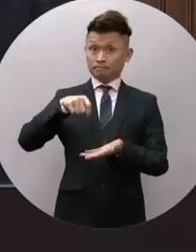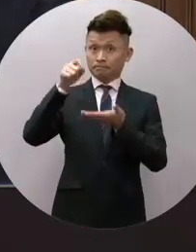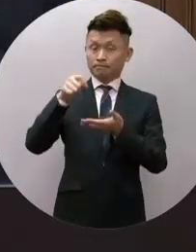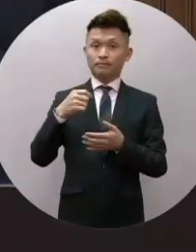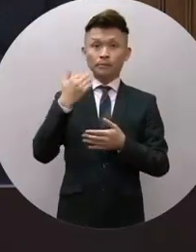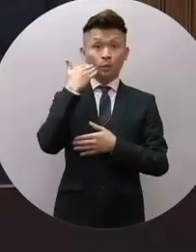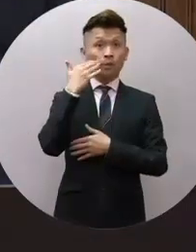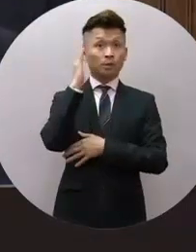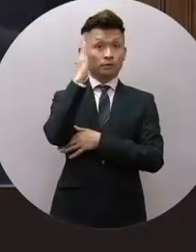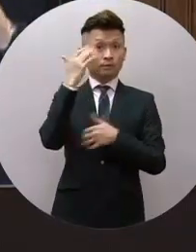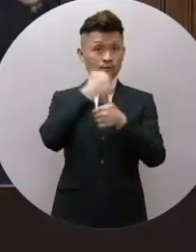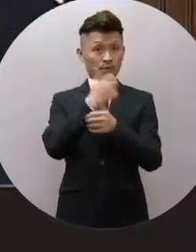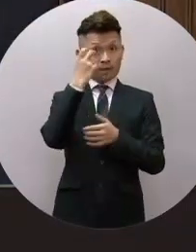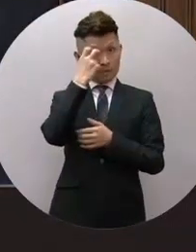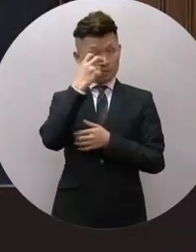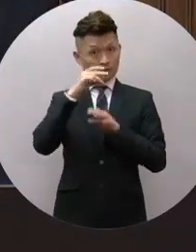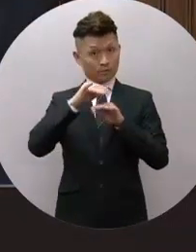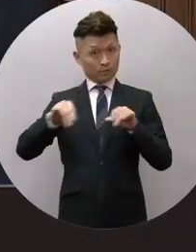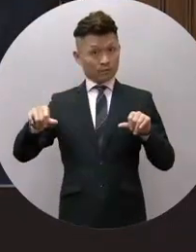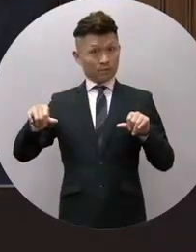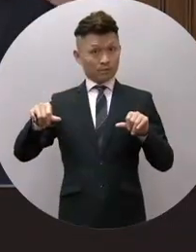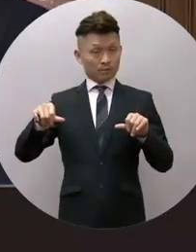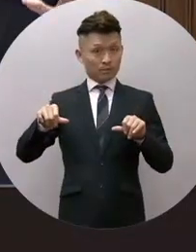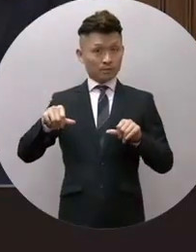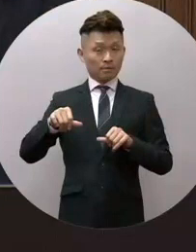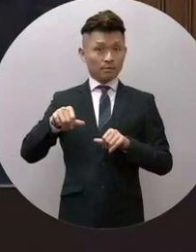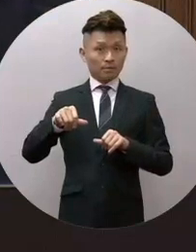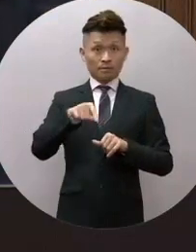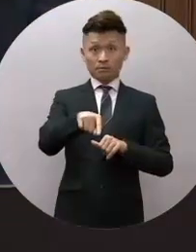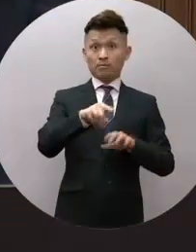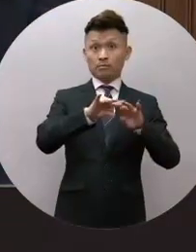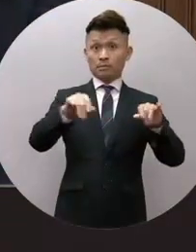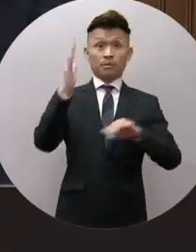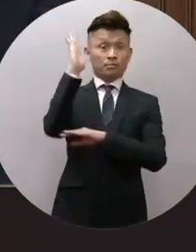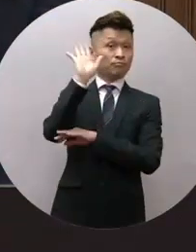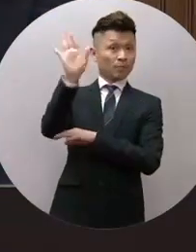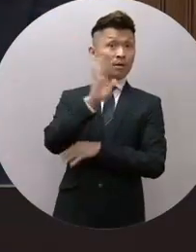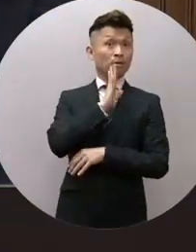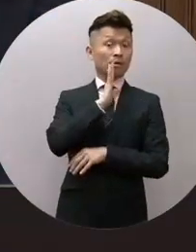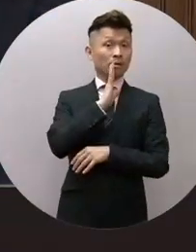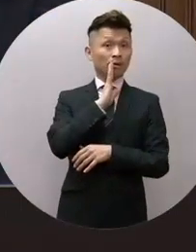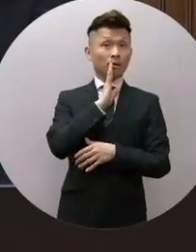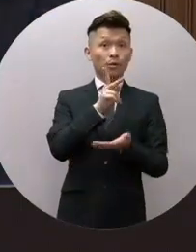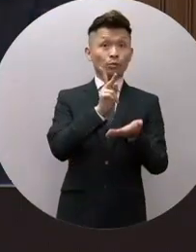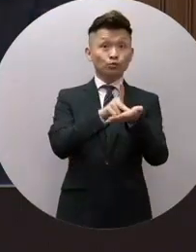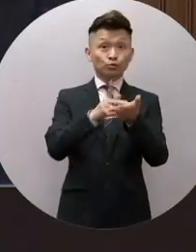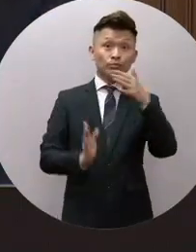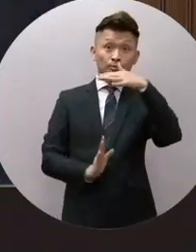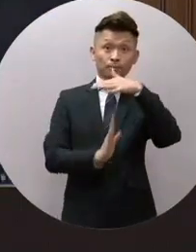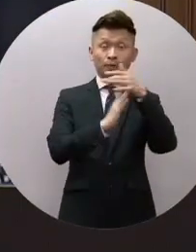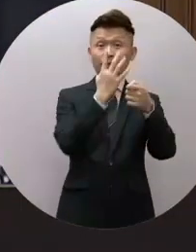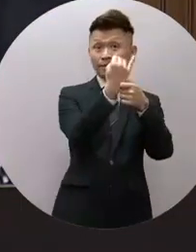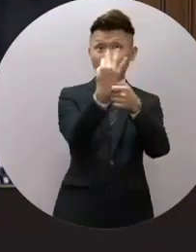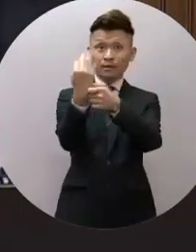我们政府的代管土地是管理都是国家的土地，那当然年限最起码这个标准是要一